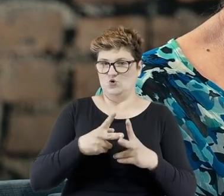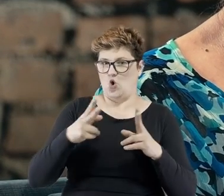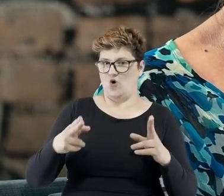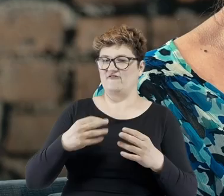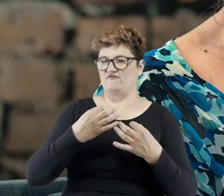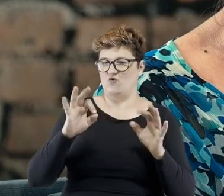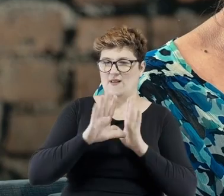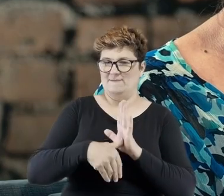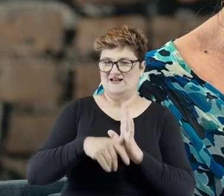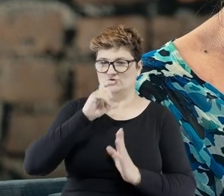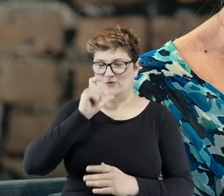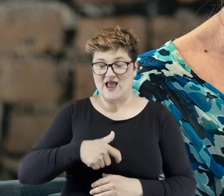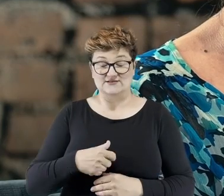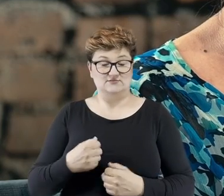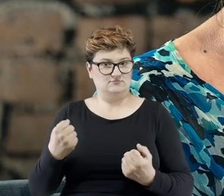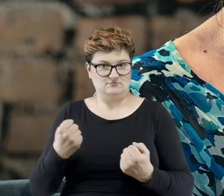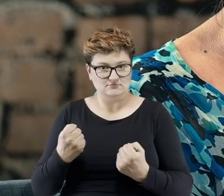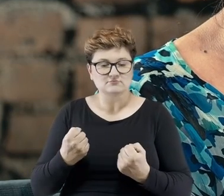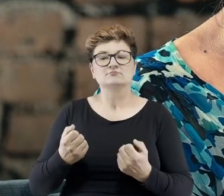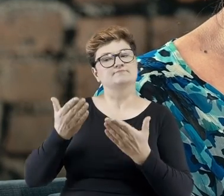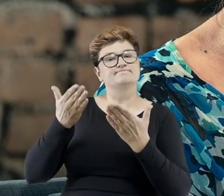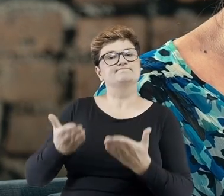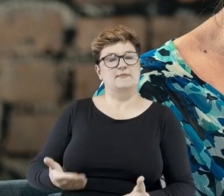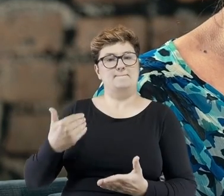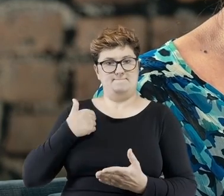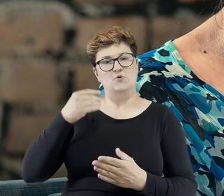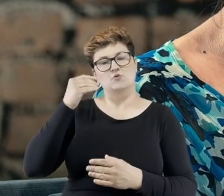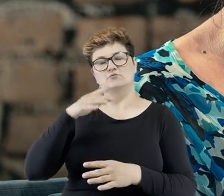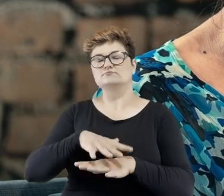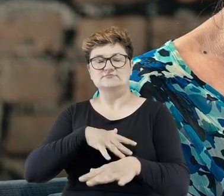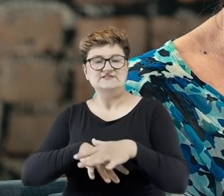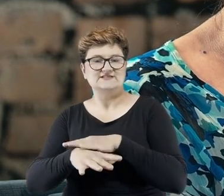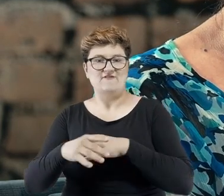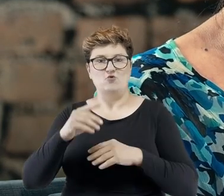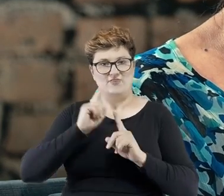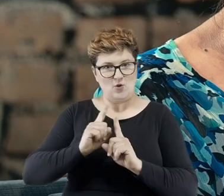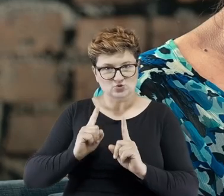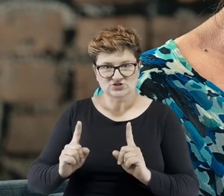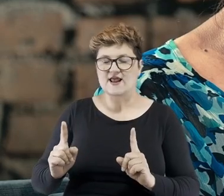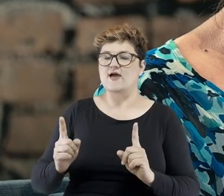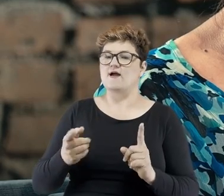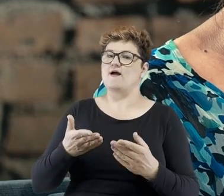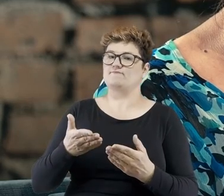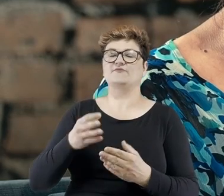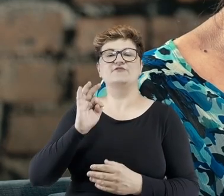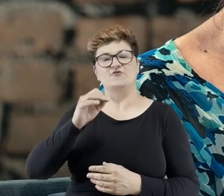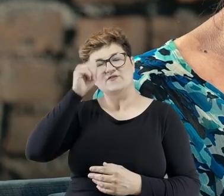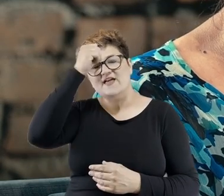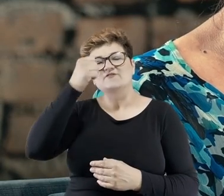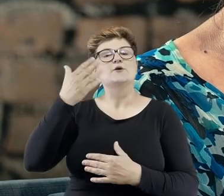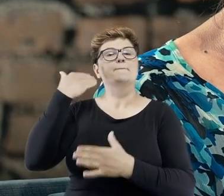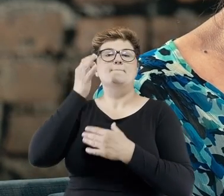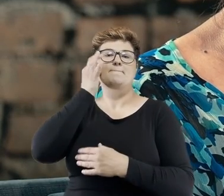okresie Wolnego Miasta Gdańska. Stefania Augustyńska sama była nauczycielką. Jej nazwisko